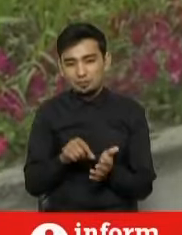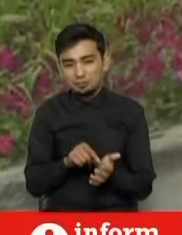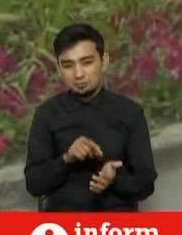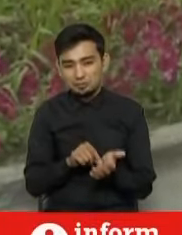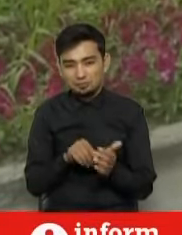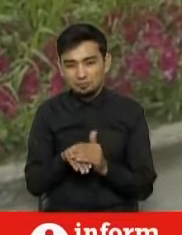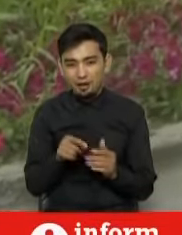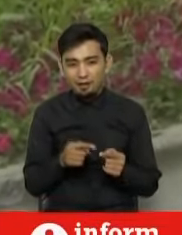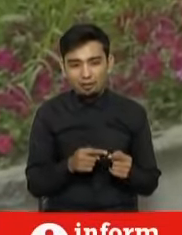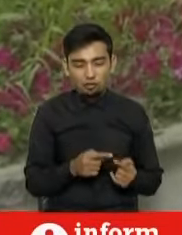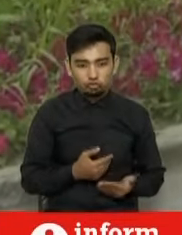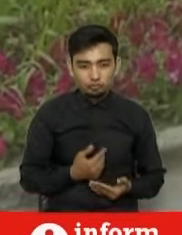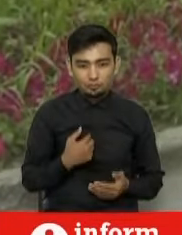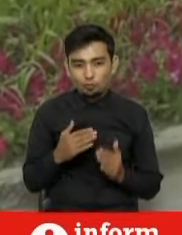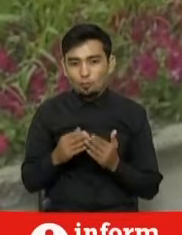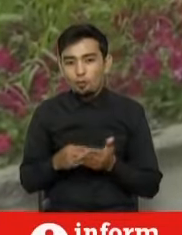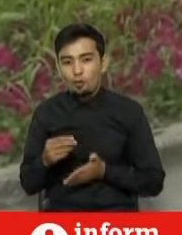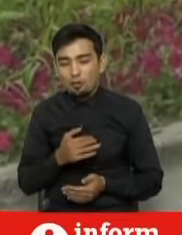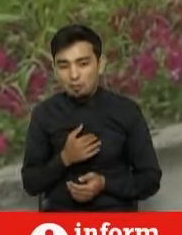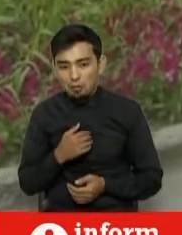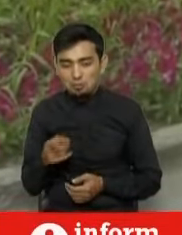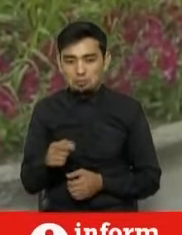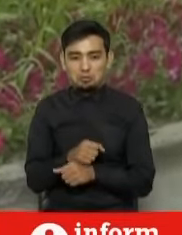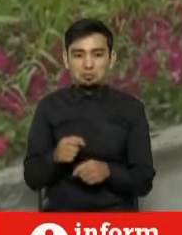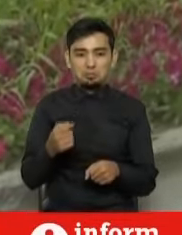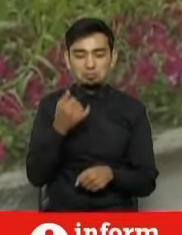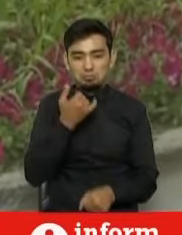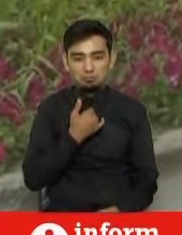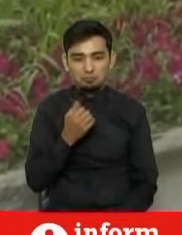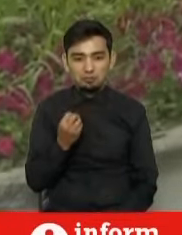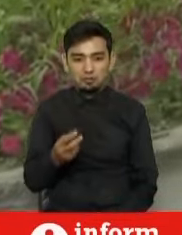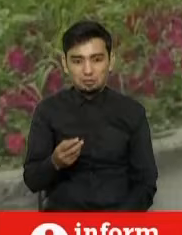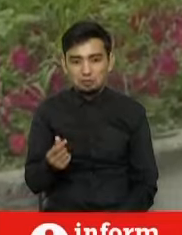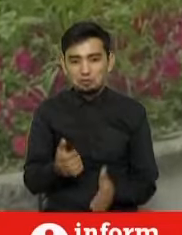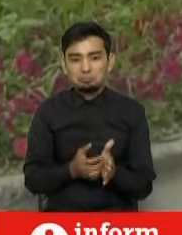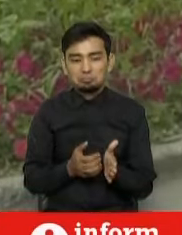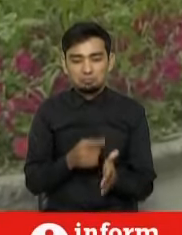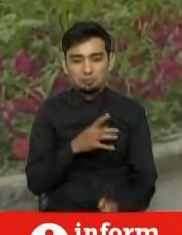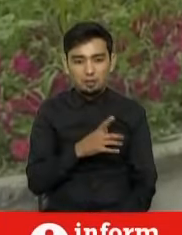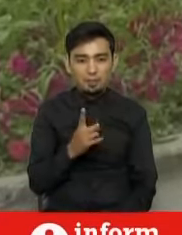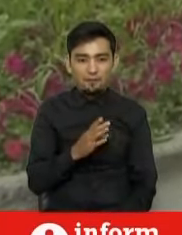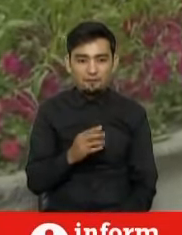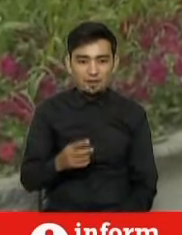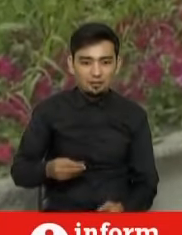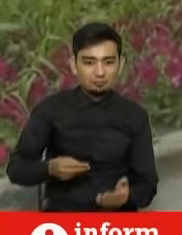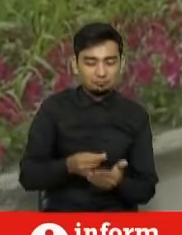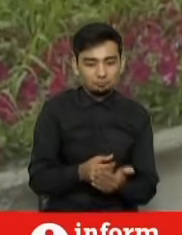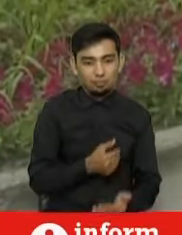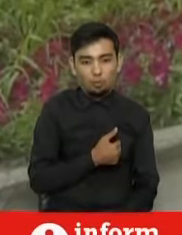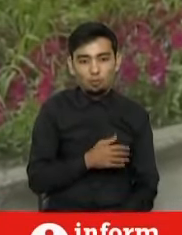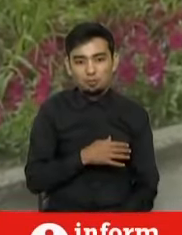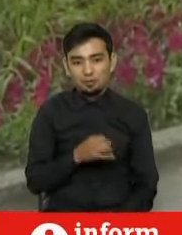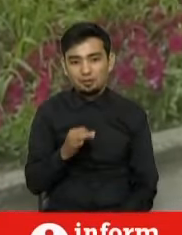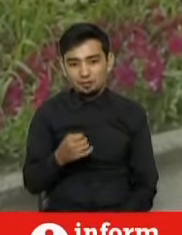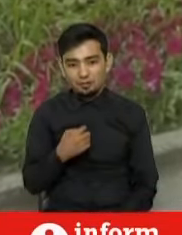в аренду жылы. Он, например, мне бы тоже хотелось бы взять и первоначальный взнос. Видите, мен